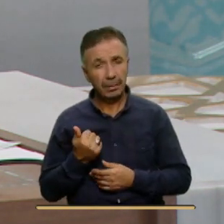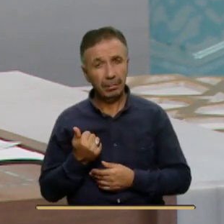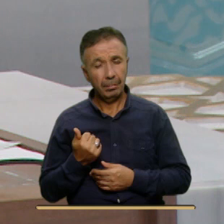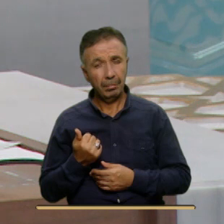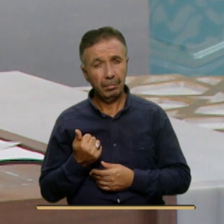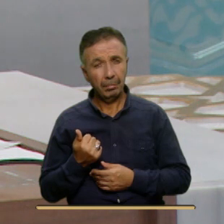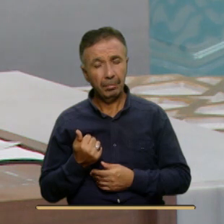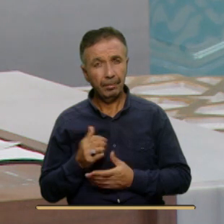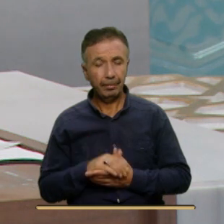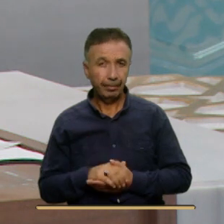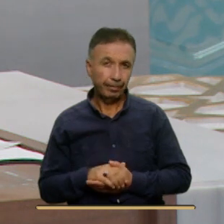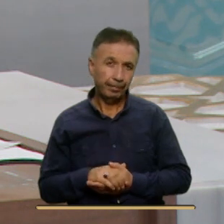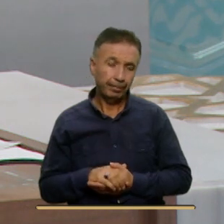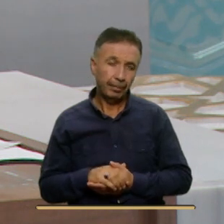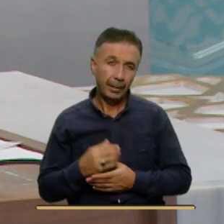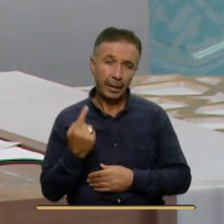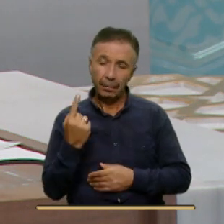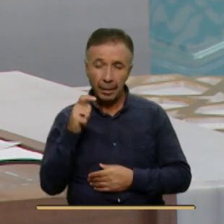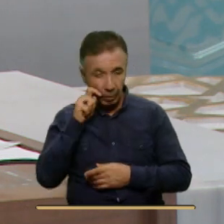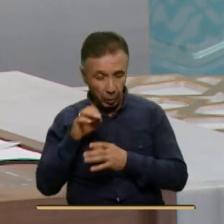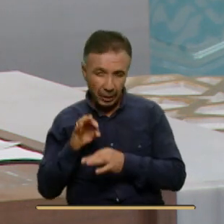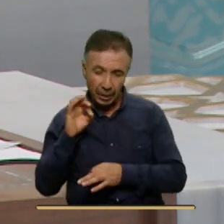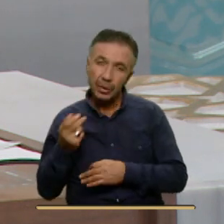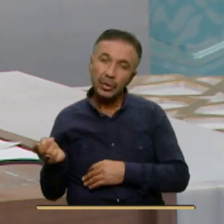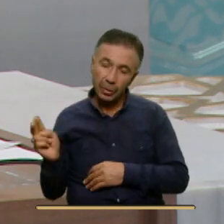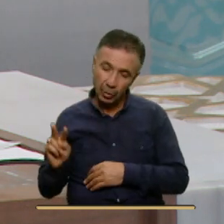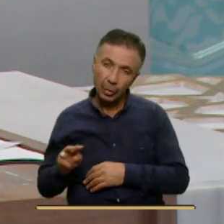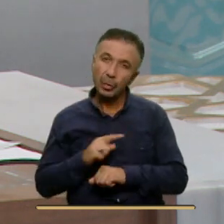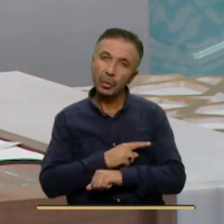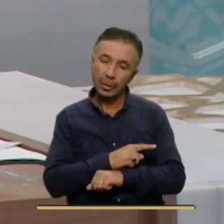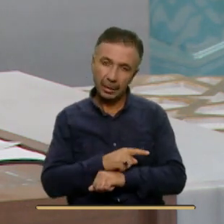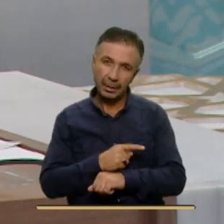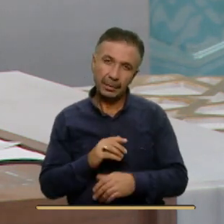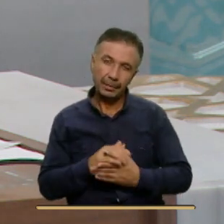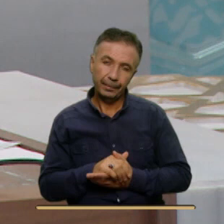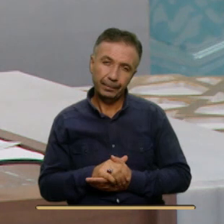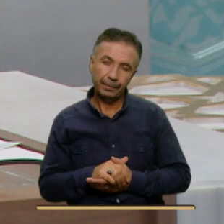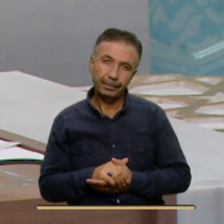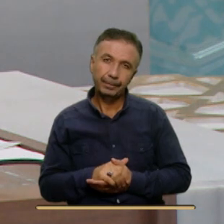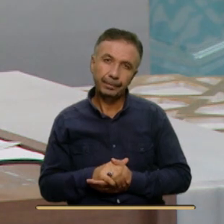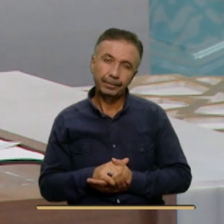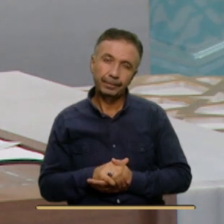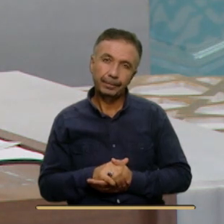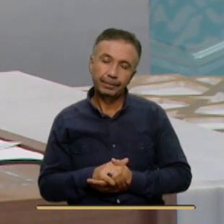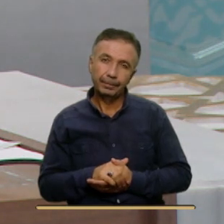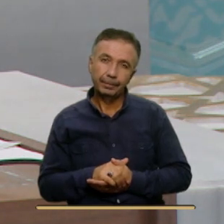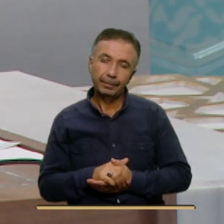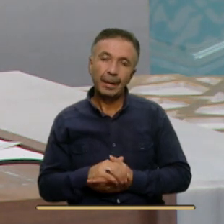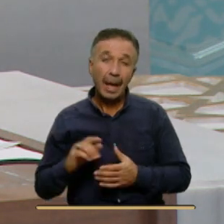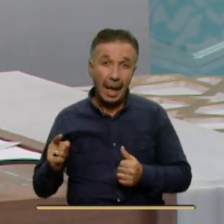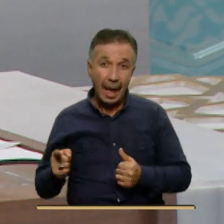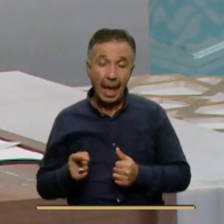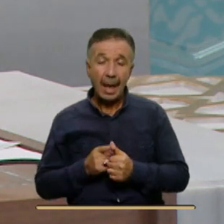basit görmeyin ha. Bir Müslüman öldüğünde bir Müslüman öldüğünde en